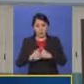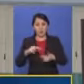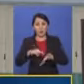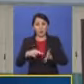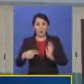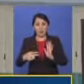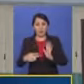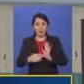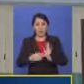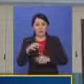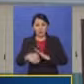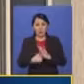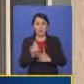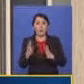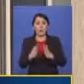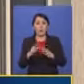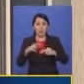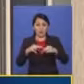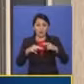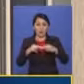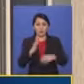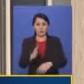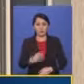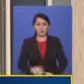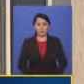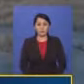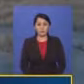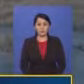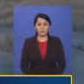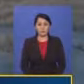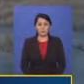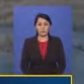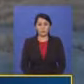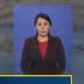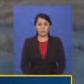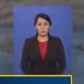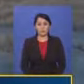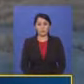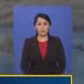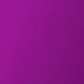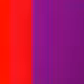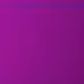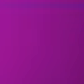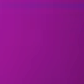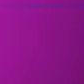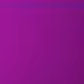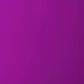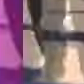отыр. Олар үшін жаңа баспаналар тұрғызылатын болады. Нұрбол Балғабеков, Әділ Нұржанов, жаңалықтар қызметі.